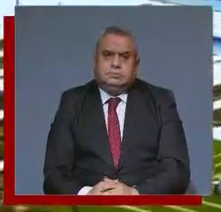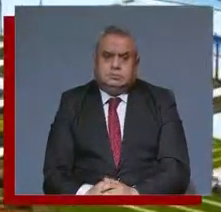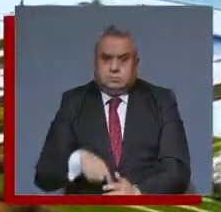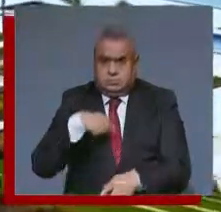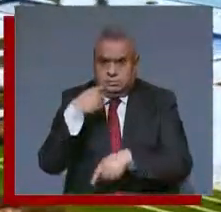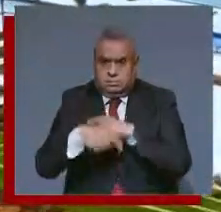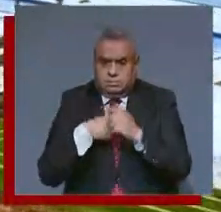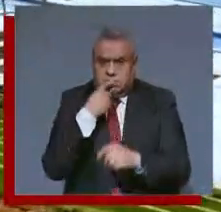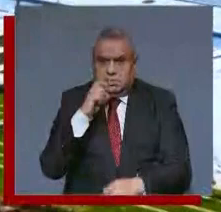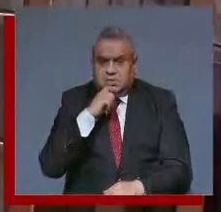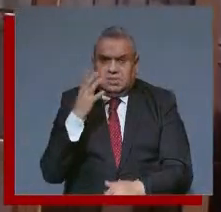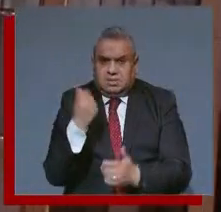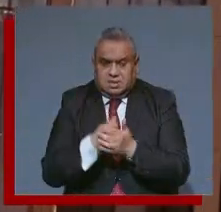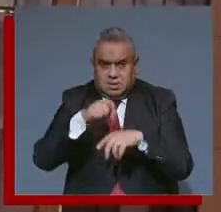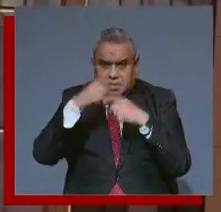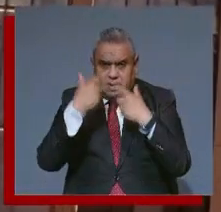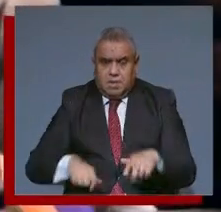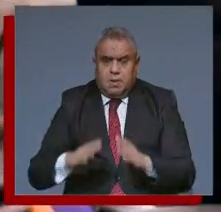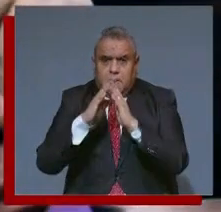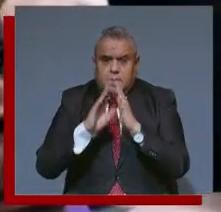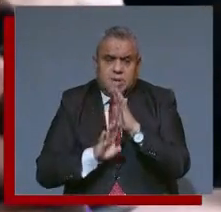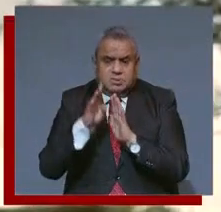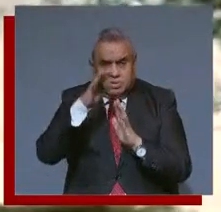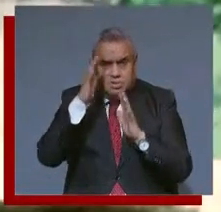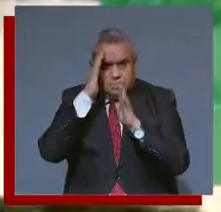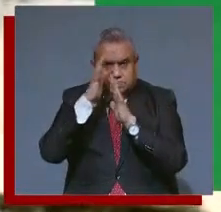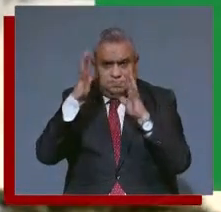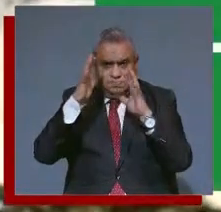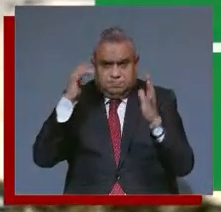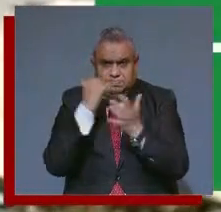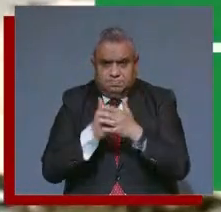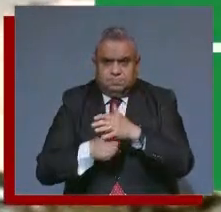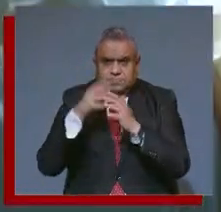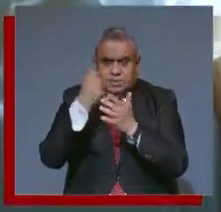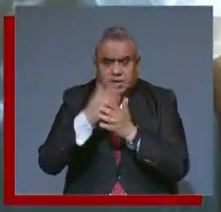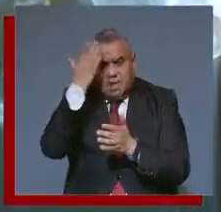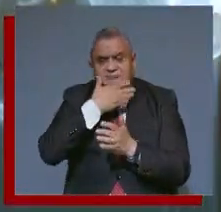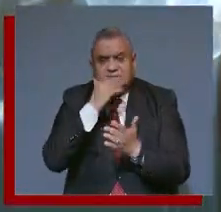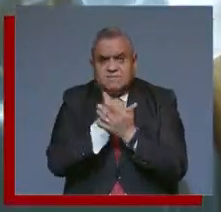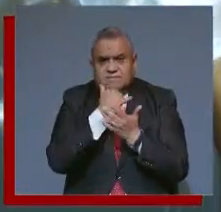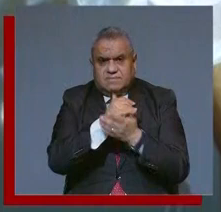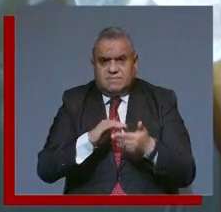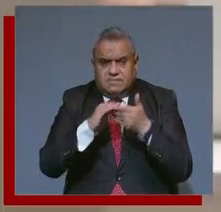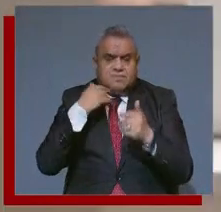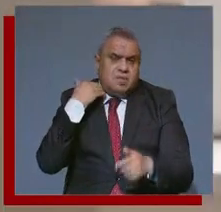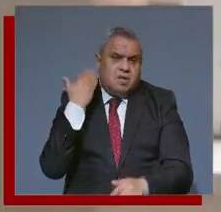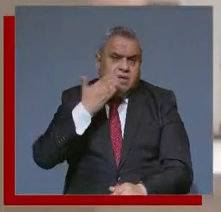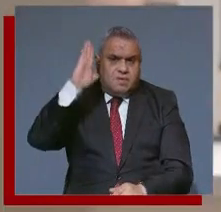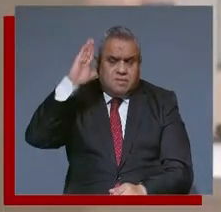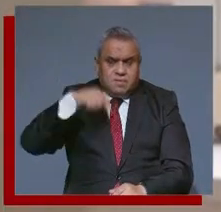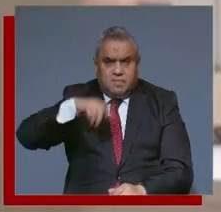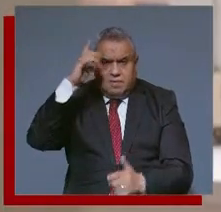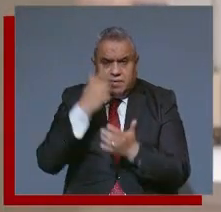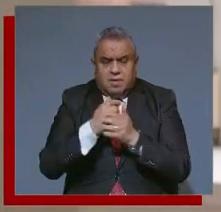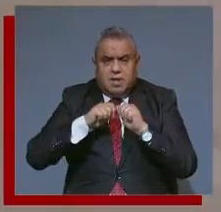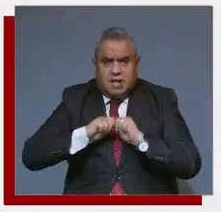وإيماناً من الدولة المصرية بدورها ومسؤوليتها تجاه قارتها، نفتخر اليوم بالإعلان